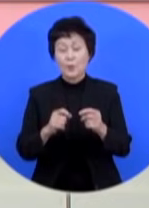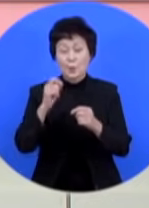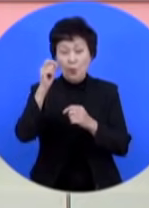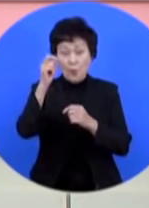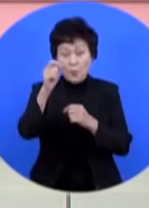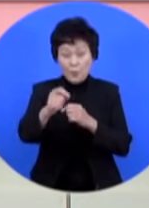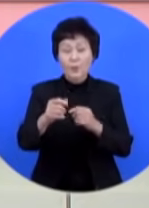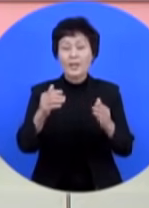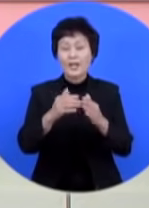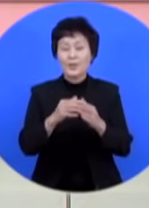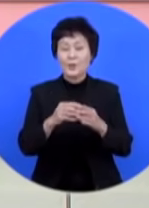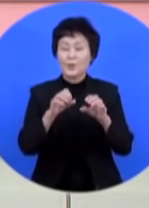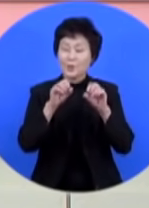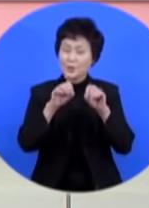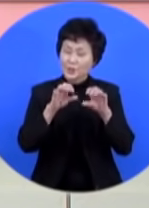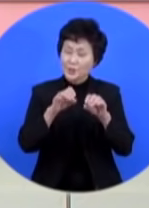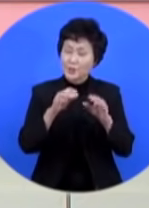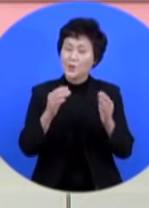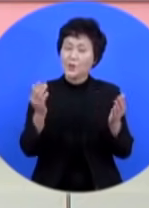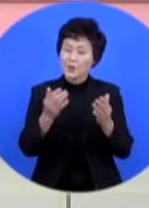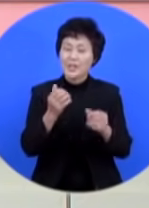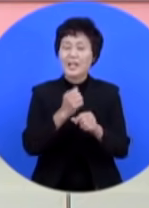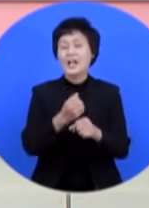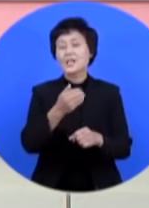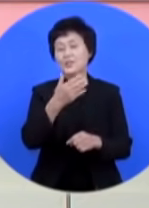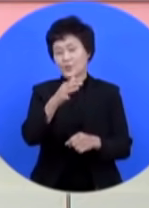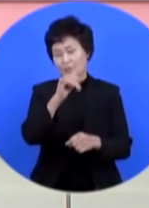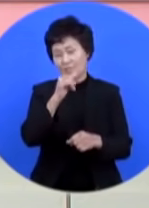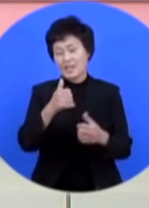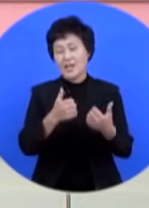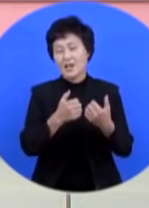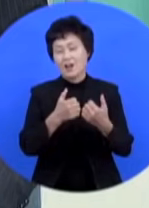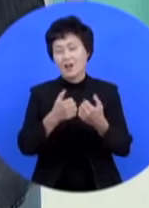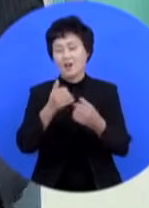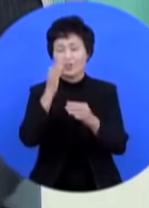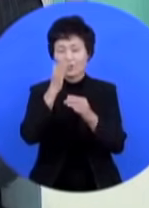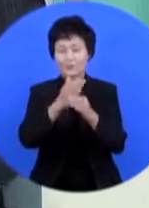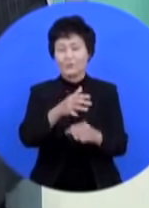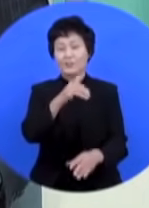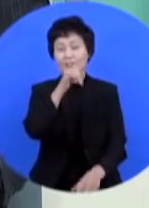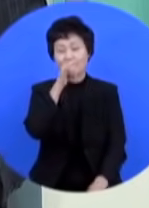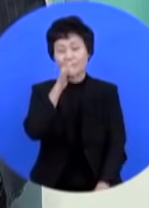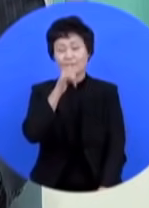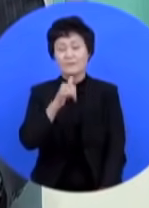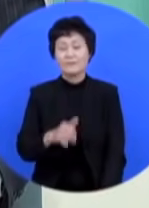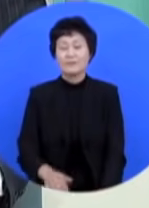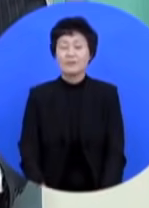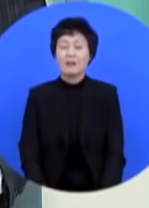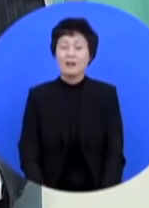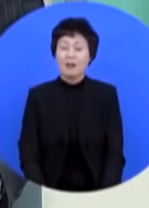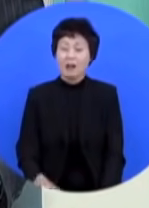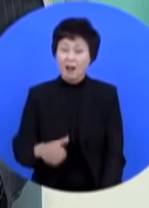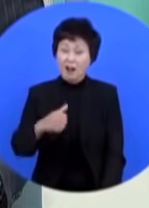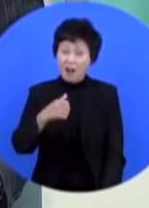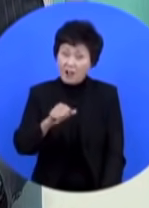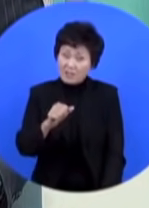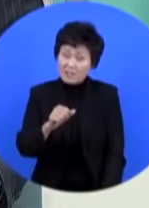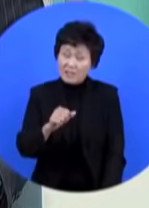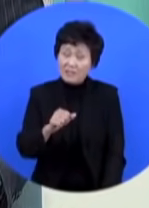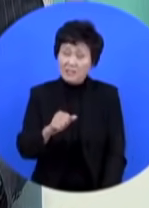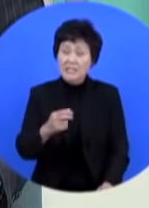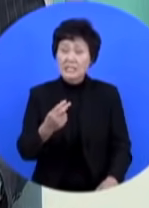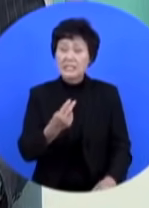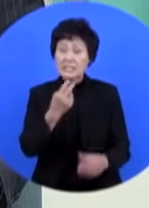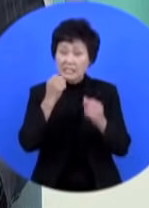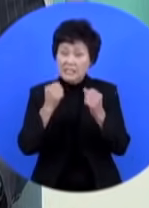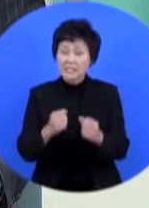사역을 할지를 현재 의논 중에 있습니다. 아. 네, 중요한 일이죠. 예, 예, 예. 정유한 군이 생전에 인터넷 개인